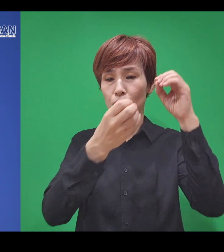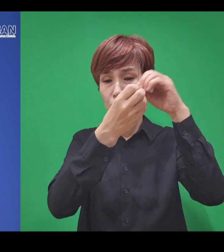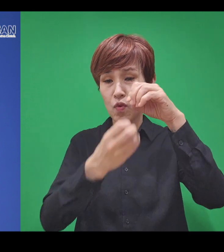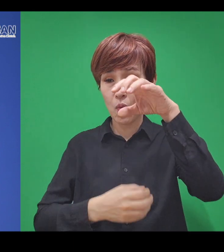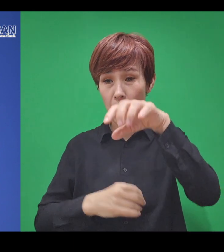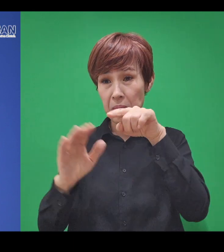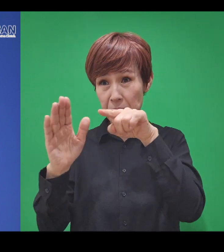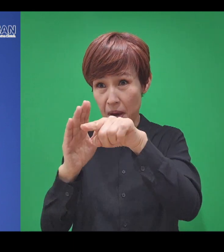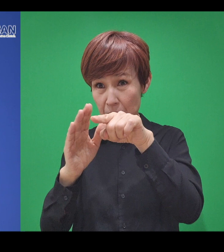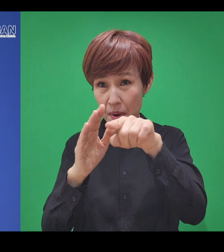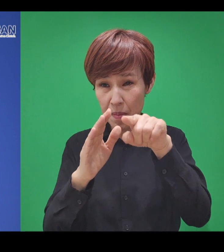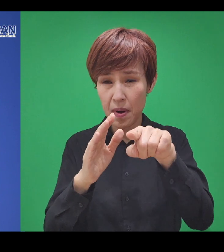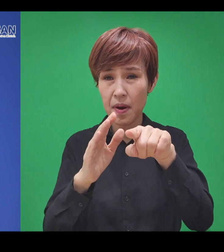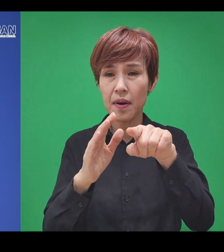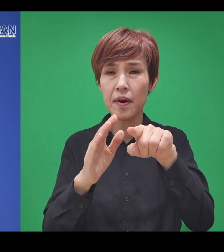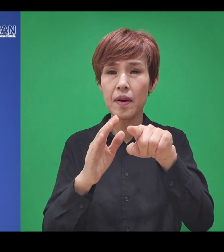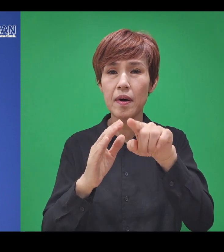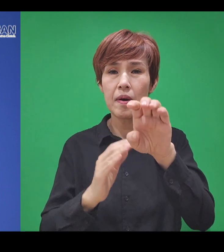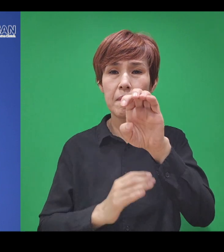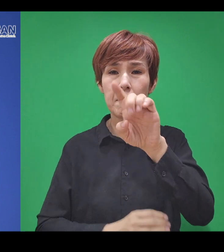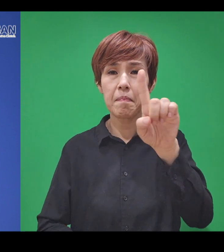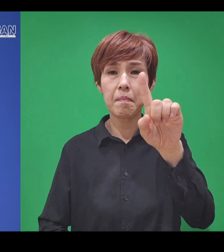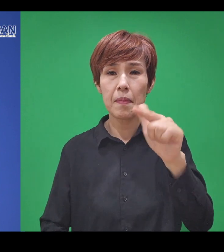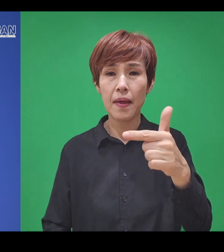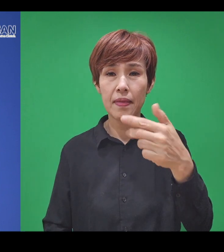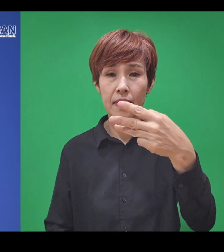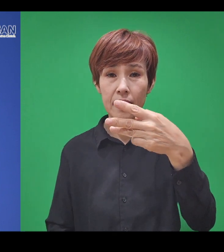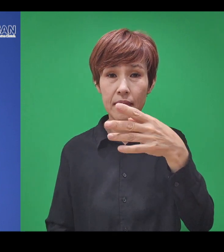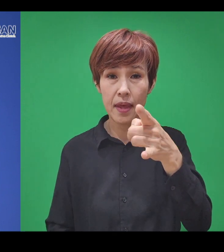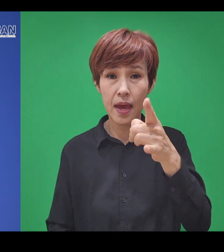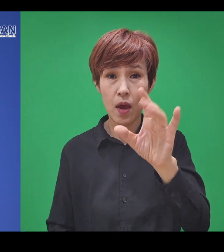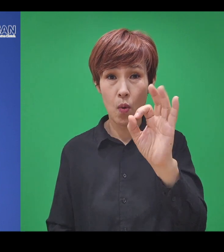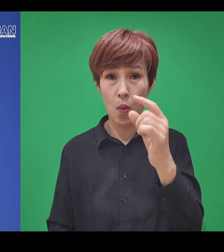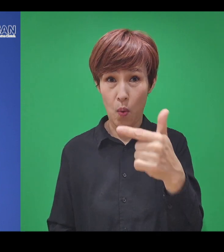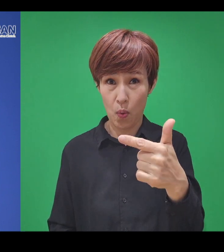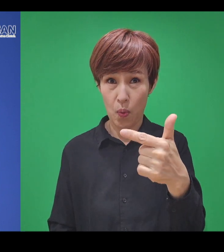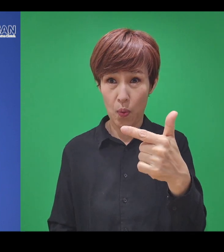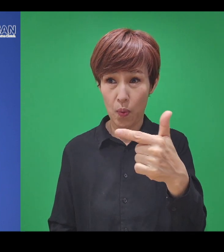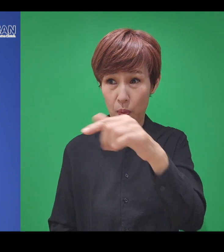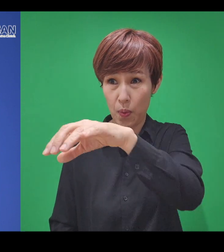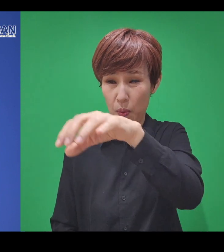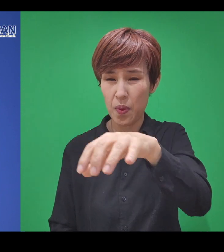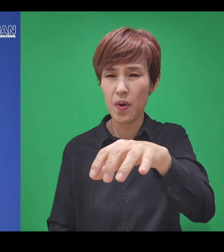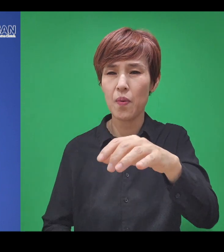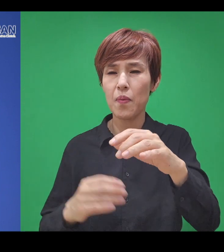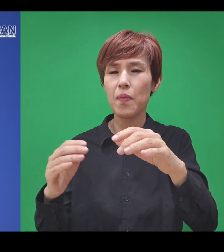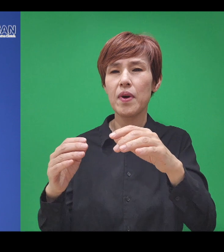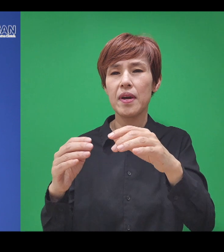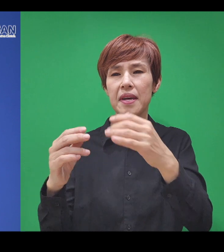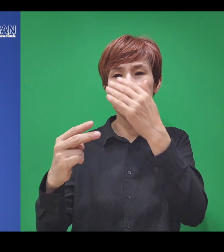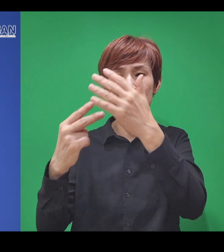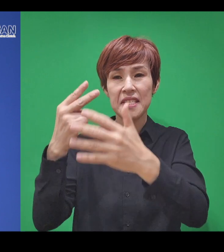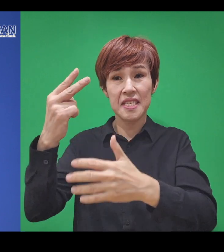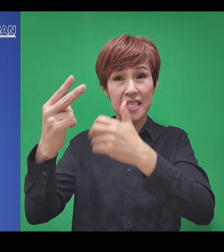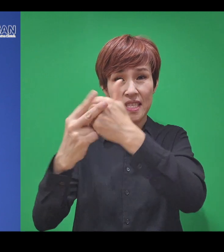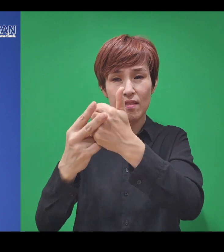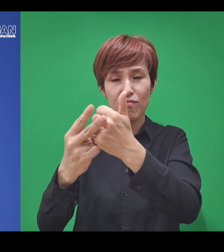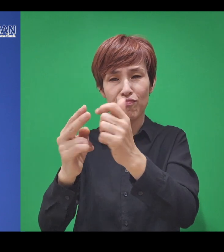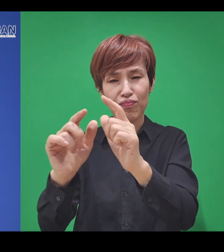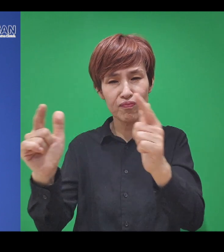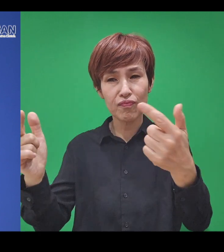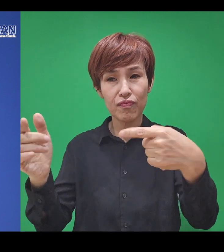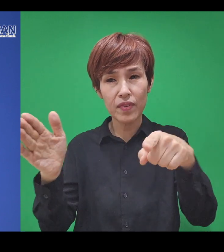도시들마다 판테온이라는 곳이 있습니다. 판테온. 여러 신들을 위한 제단이라는 뜻입니다.